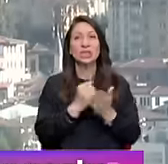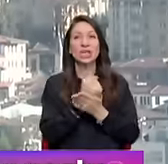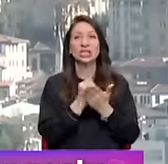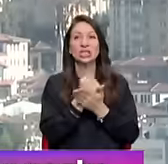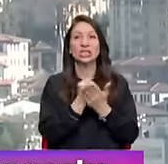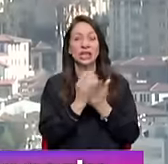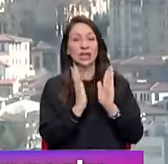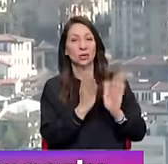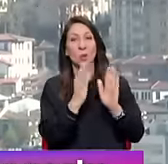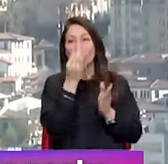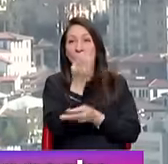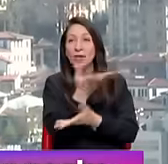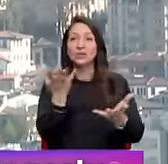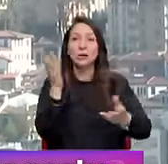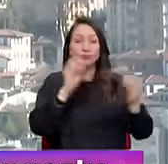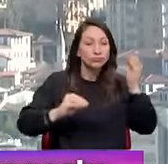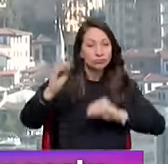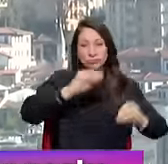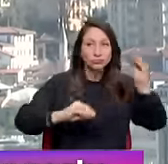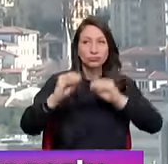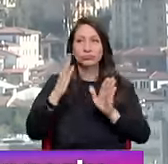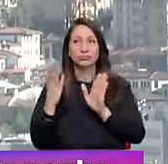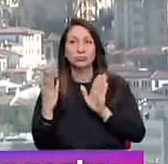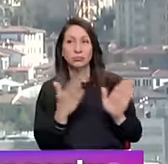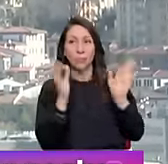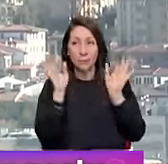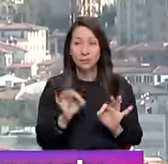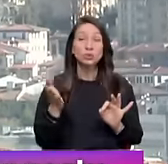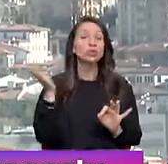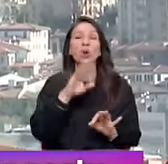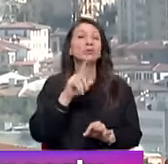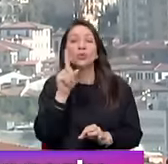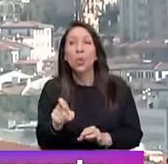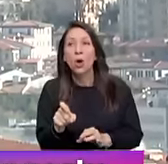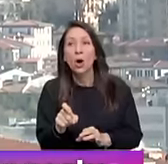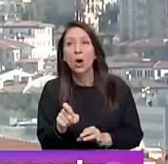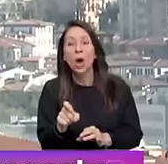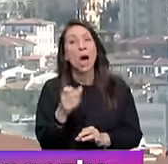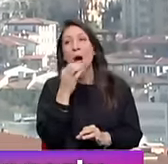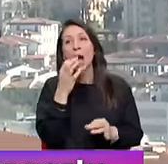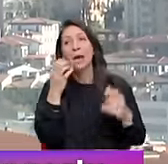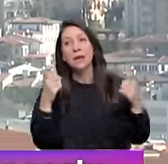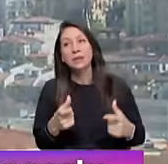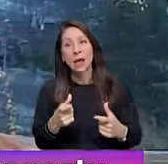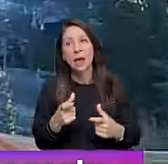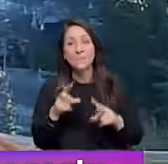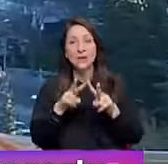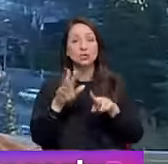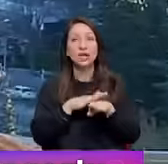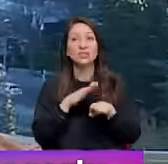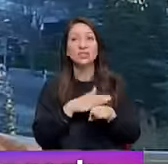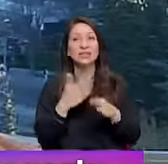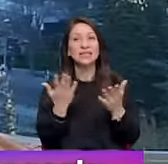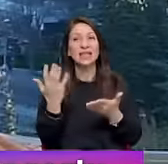yeşile doğru, parklara doğru bir yönelme var. Sonra soruluyor, Ankara'da Mansur Yavaş